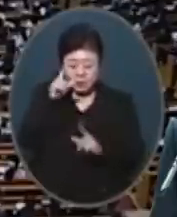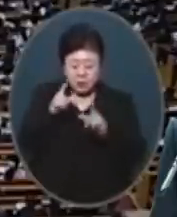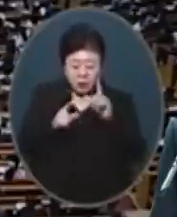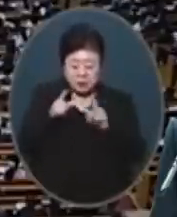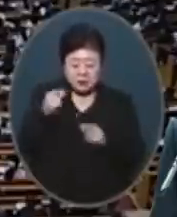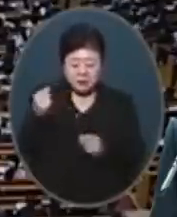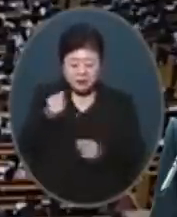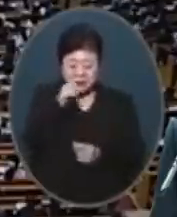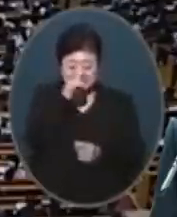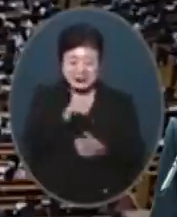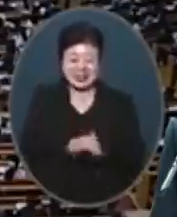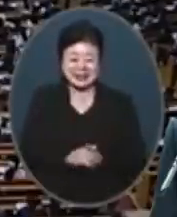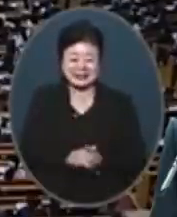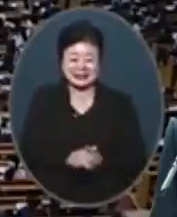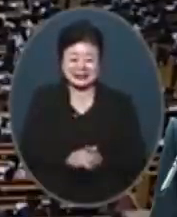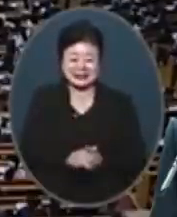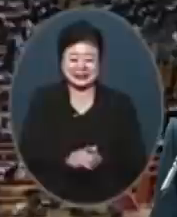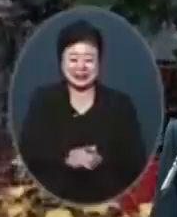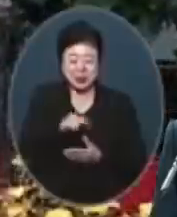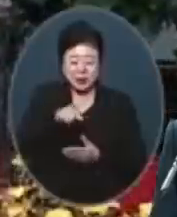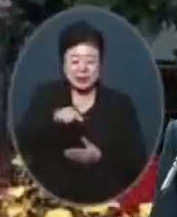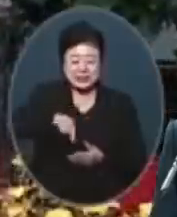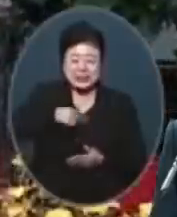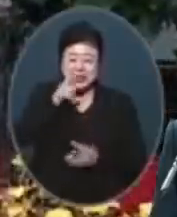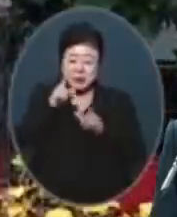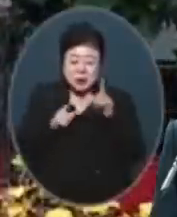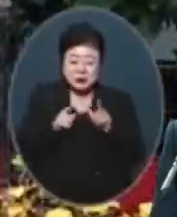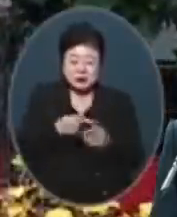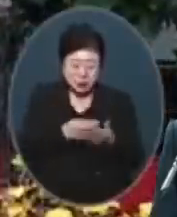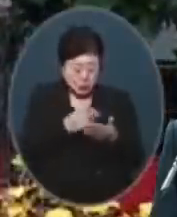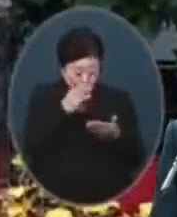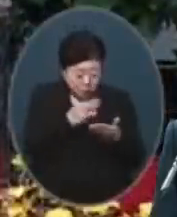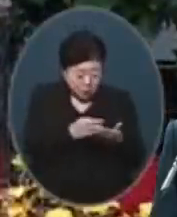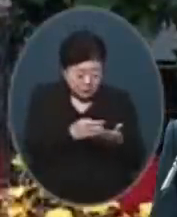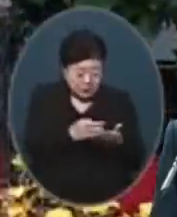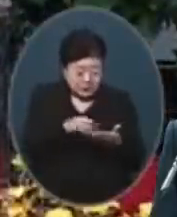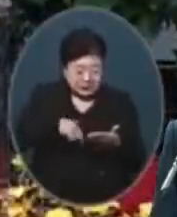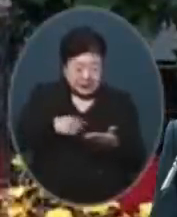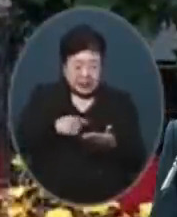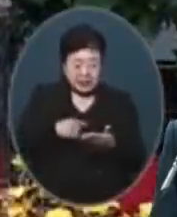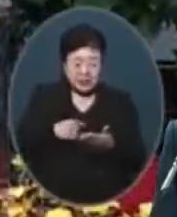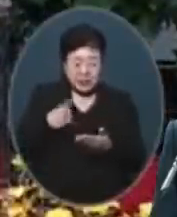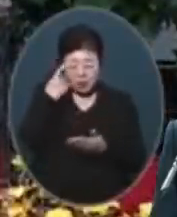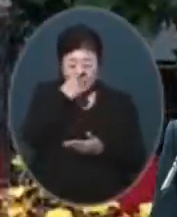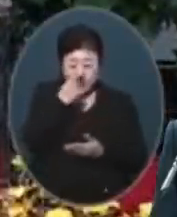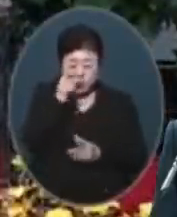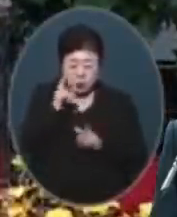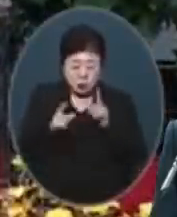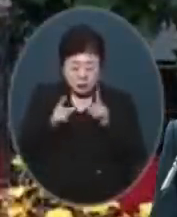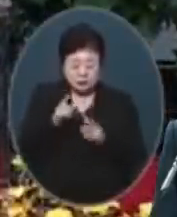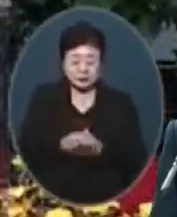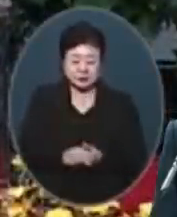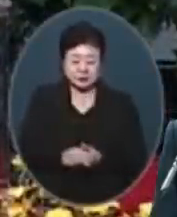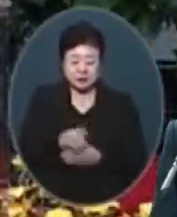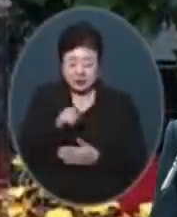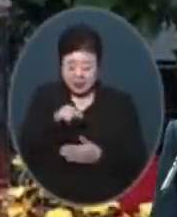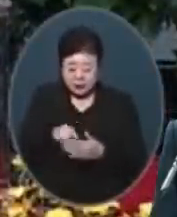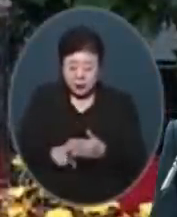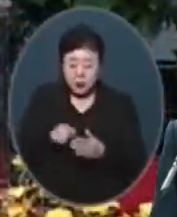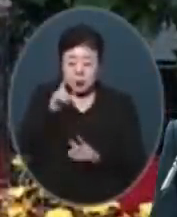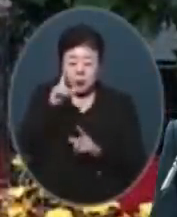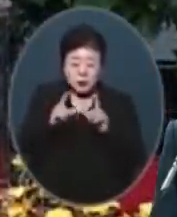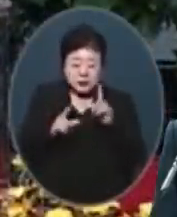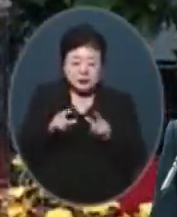자화상을 가지고 있습니다. 외적인 자화상은 거울에 비친 자기의 모습이고 내적인